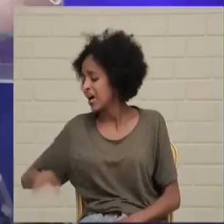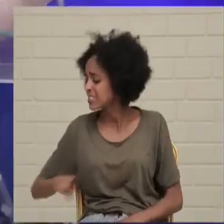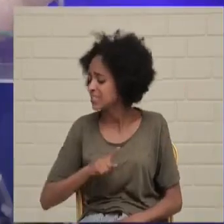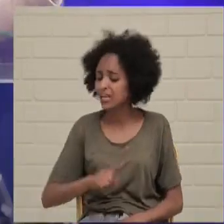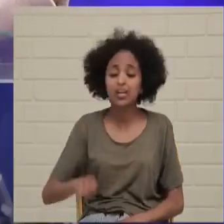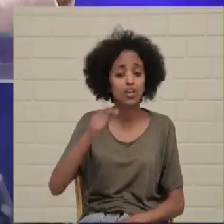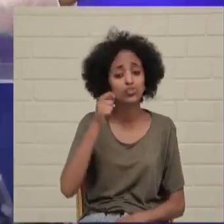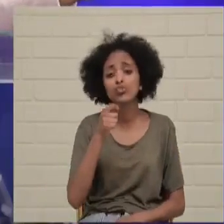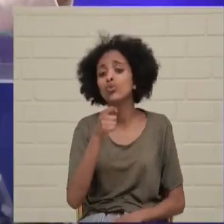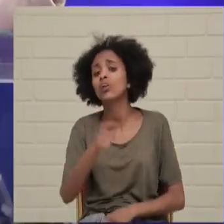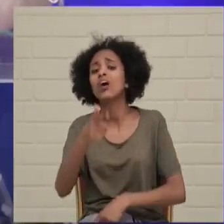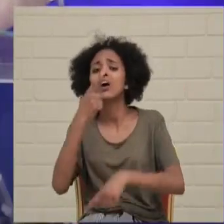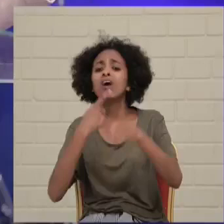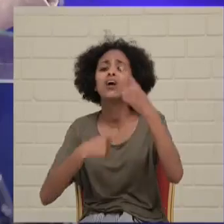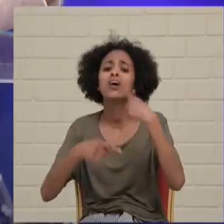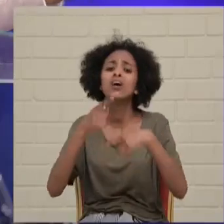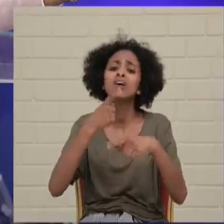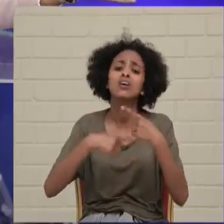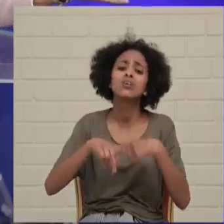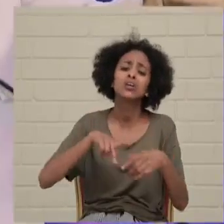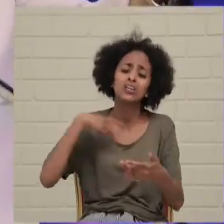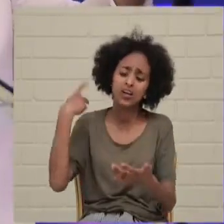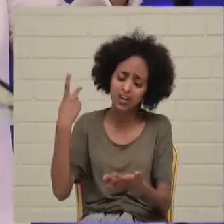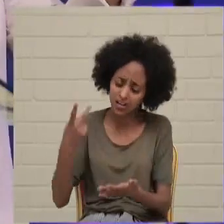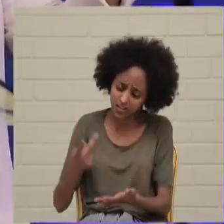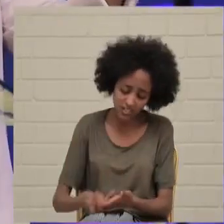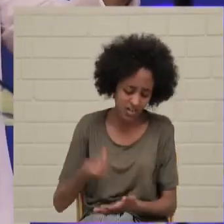ዘንበልበል አዘገይ ቶሎና